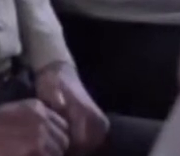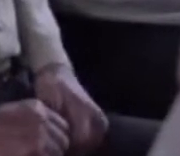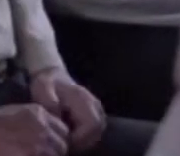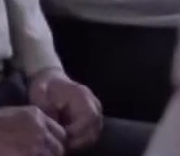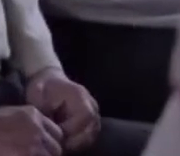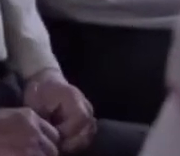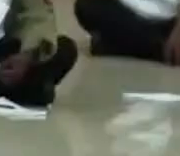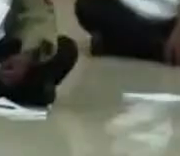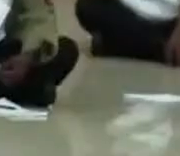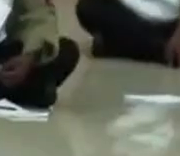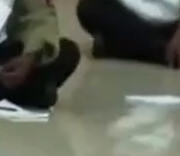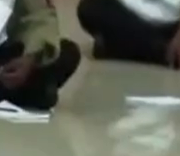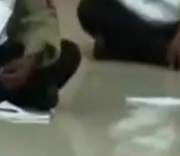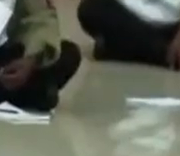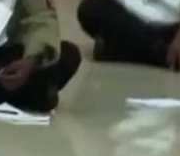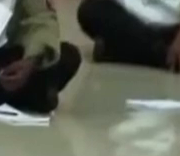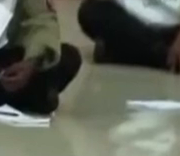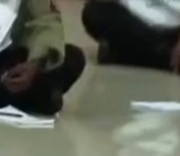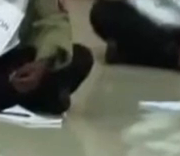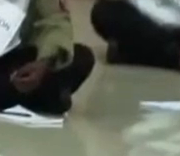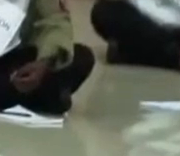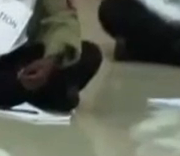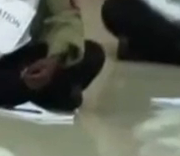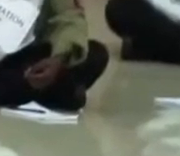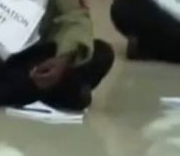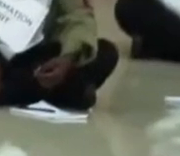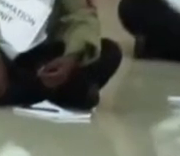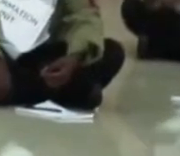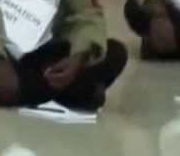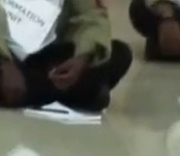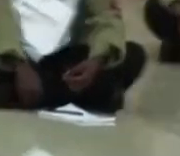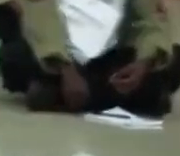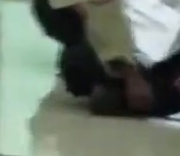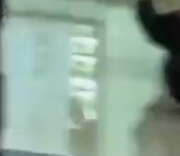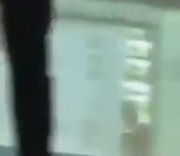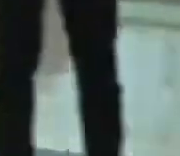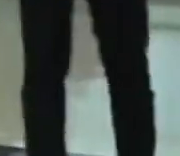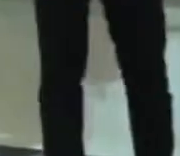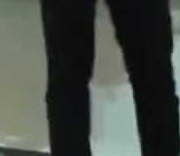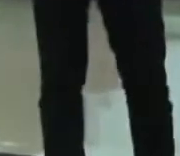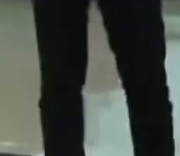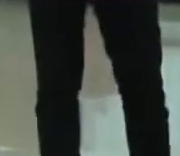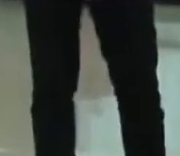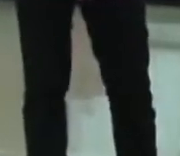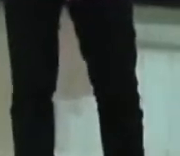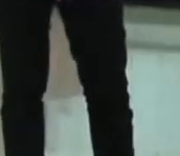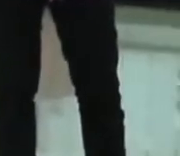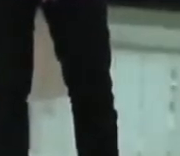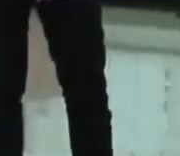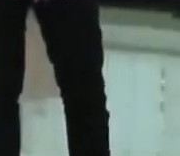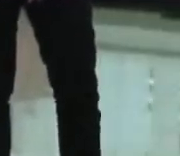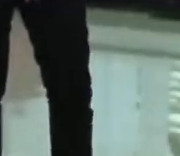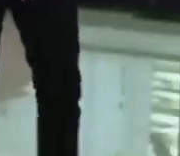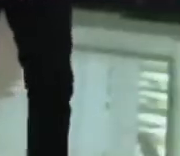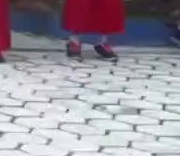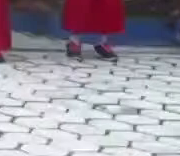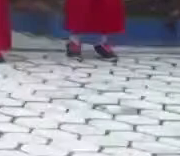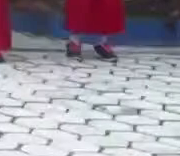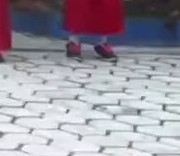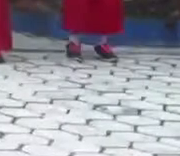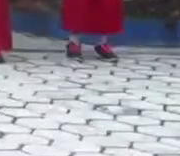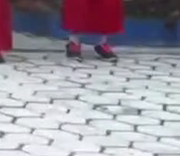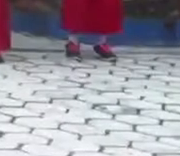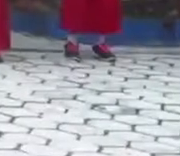Selain melakukan tindakan layanan dan pertolongan di masa tanggap darurat, Tagana Indonesia aktif melakukan